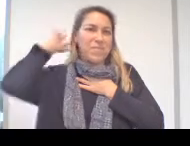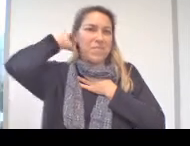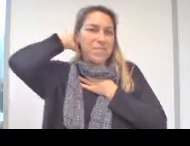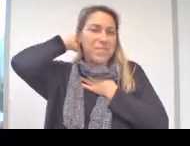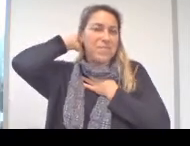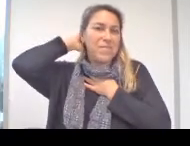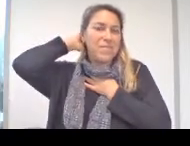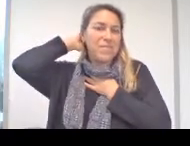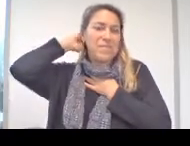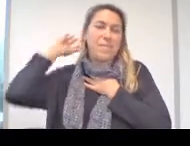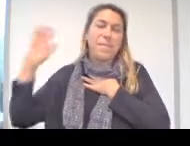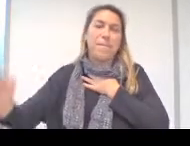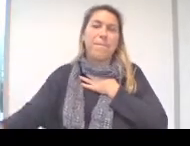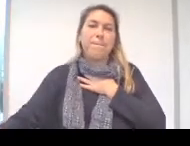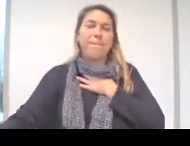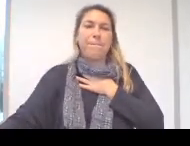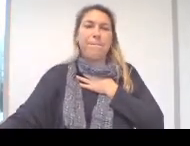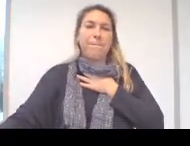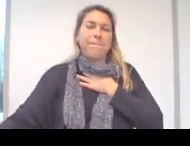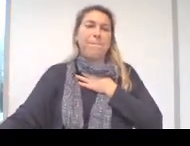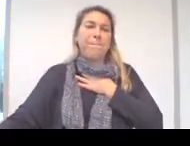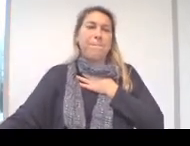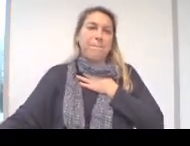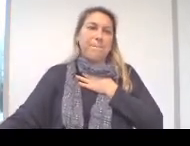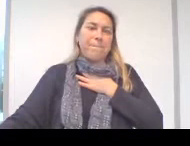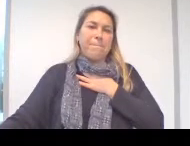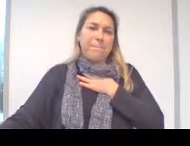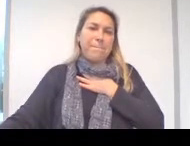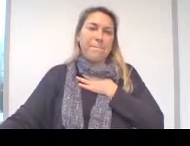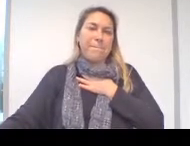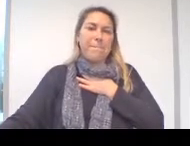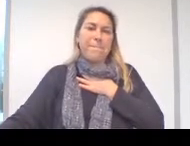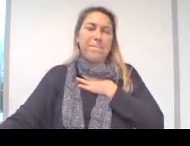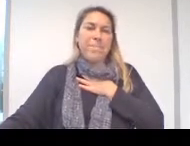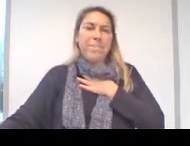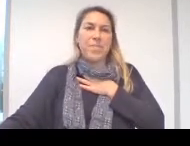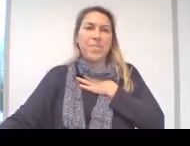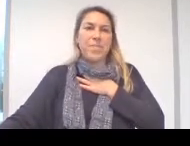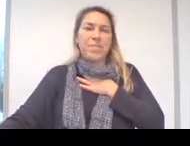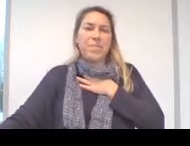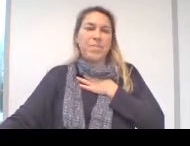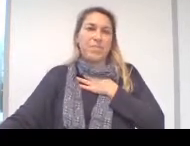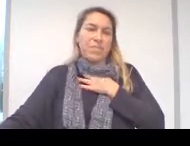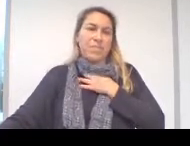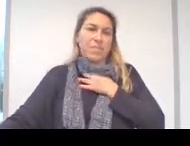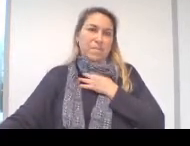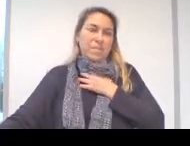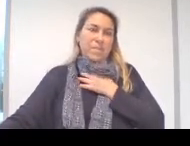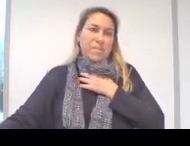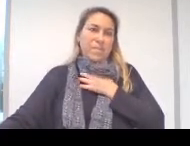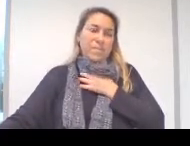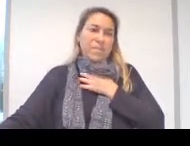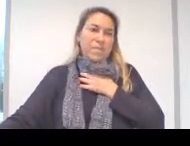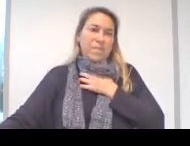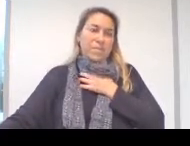peu compliqué et qu'il faut vraiment serrer les coudes sur des périodes de forte affluence notamment, où c'est pas toujours facile, où les journées sont quand même bien